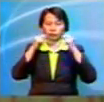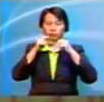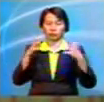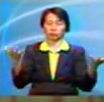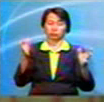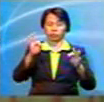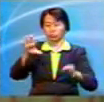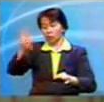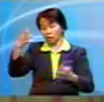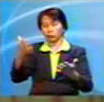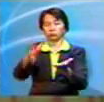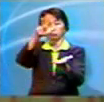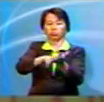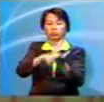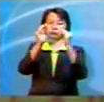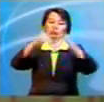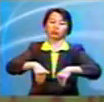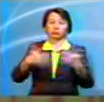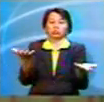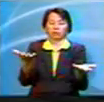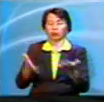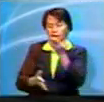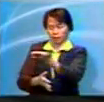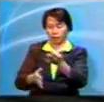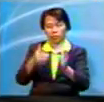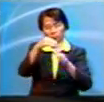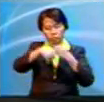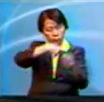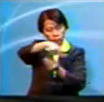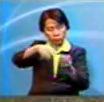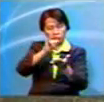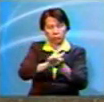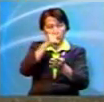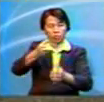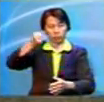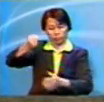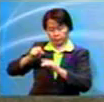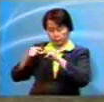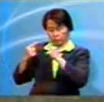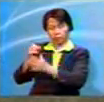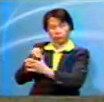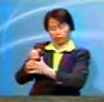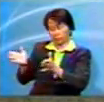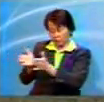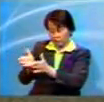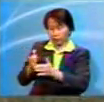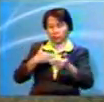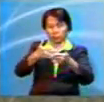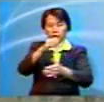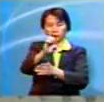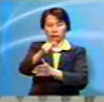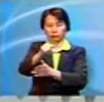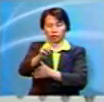lain ialah mengisytiharkan muflis. Beliau memberikan senario itu bagi pemegang saham minoriti menjelang EGM